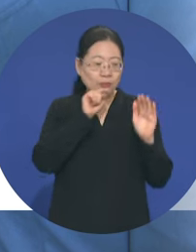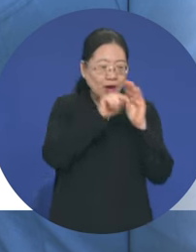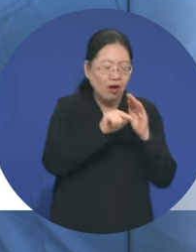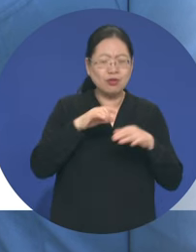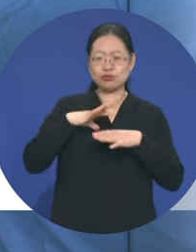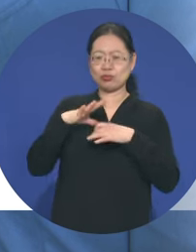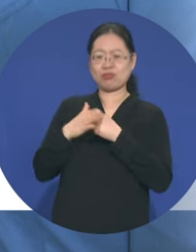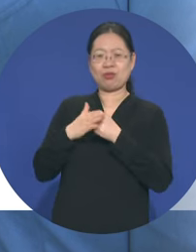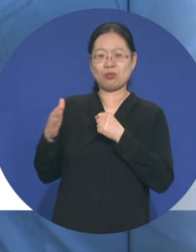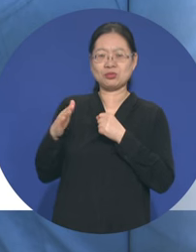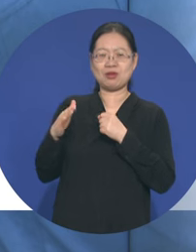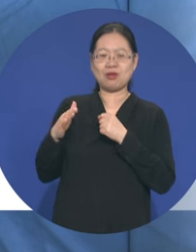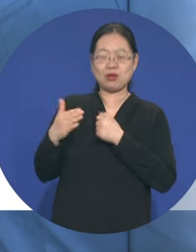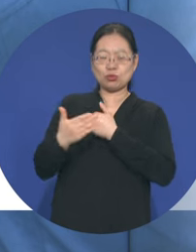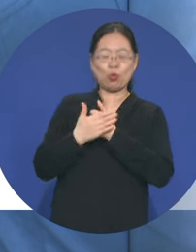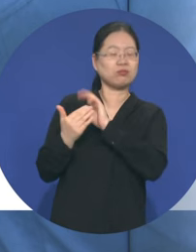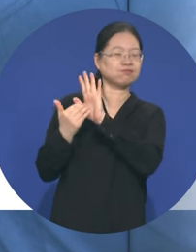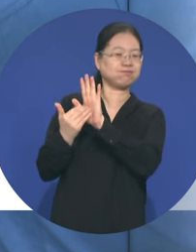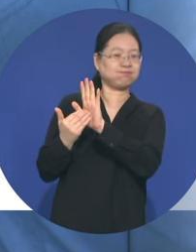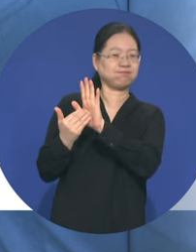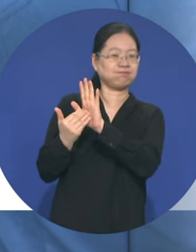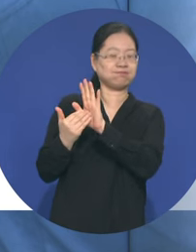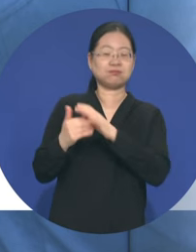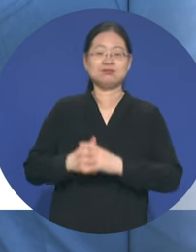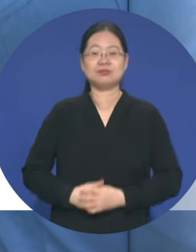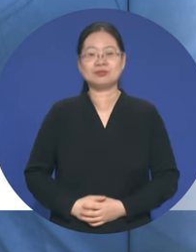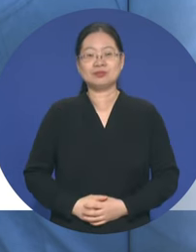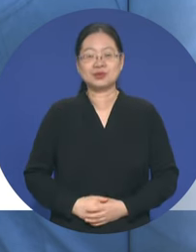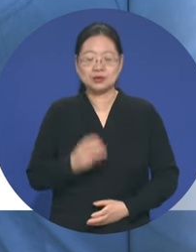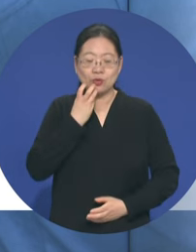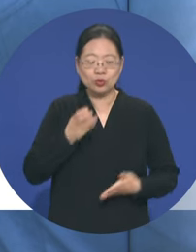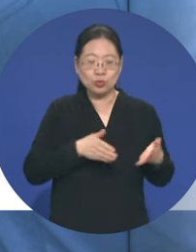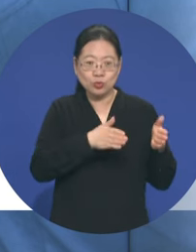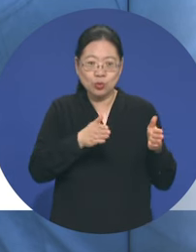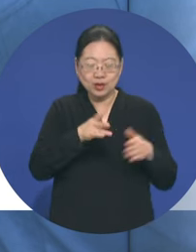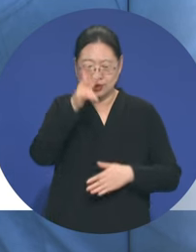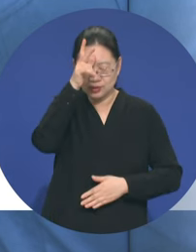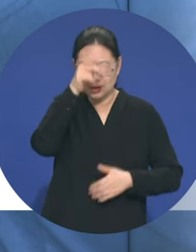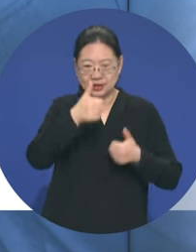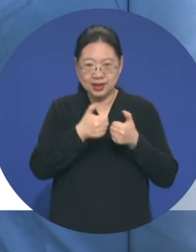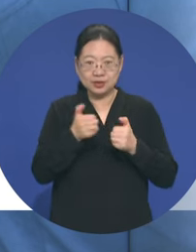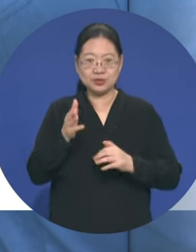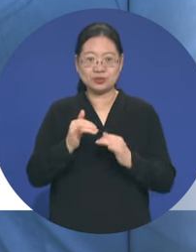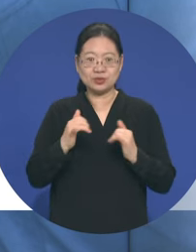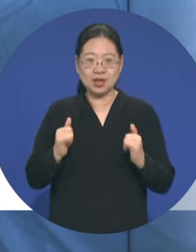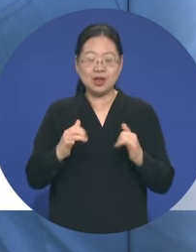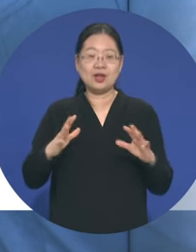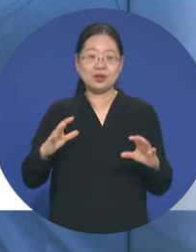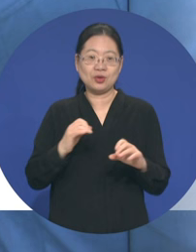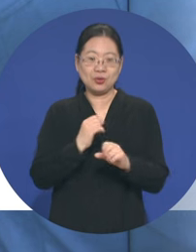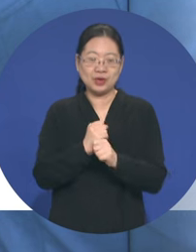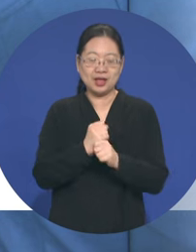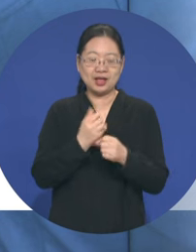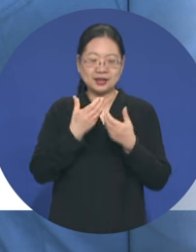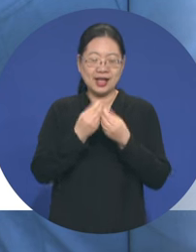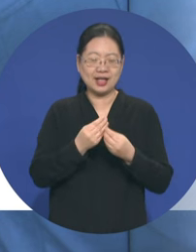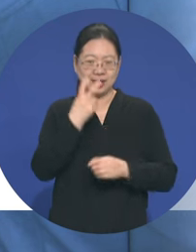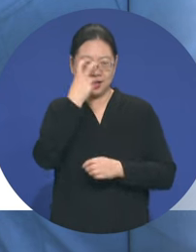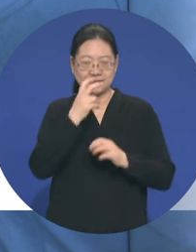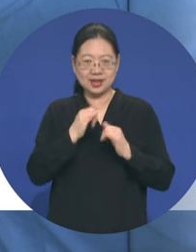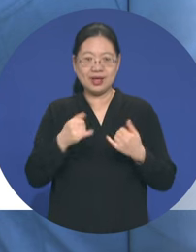두려움 때문에 도움을 거부하는 경우도 많은데요. 이에 경기도가 경찰, 상담 전문가, 통합사례관리사가 함께